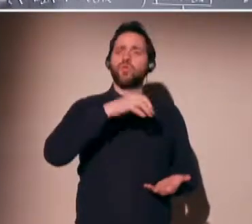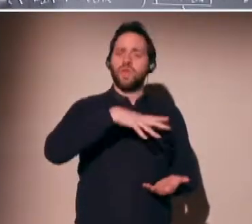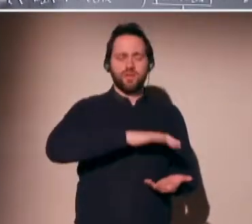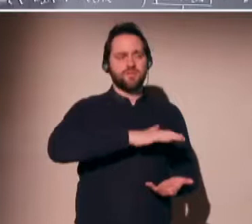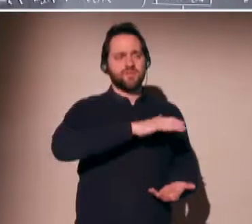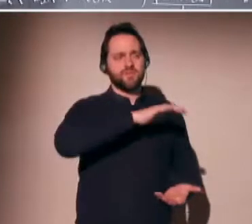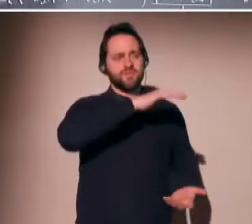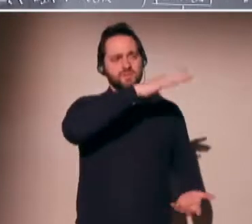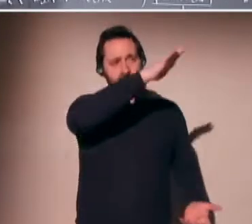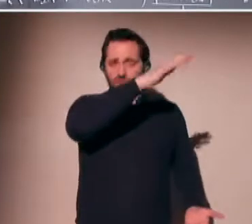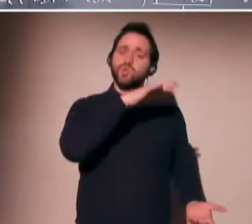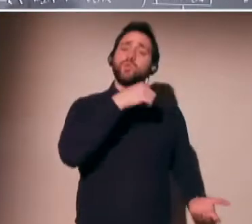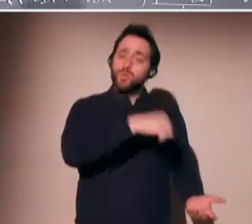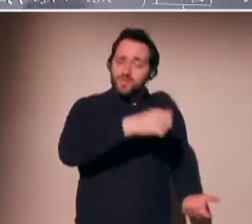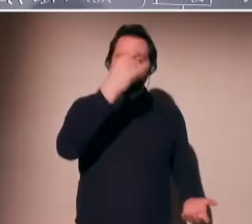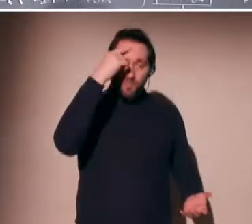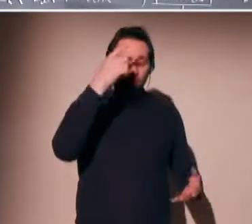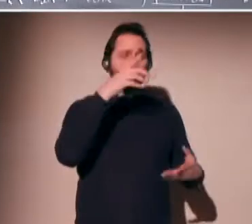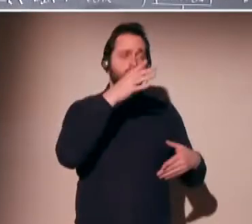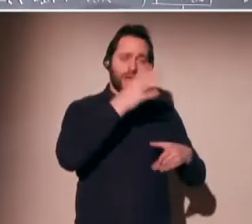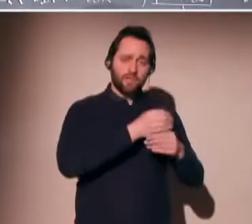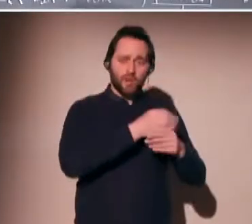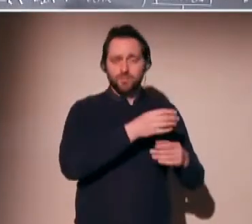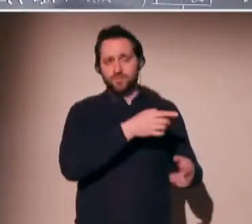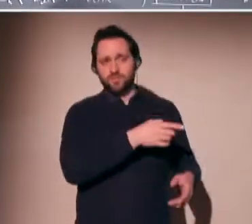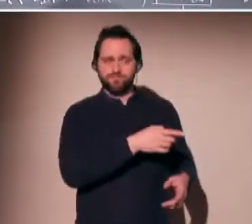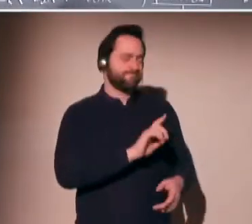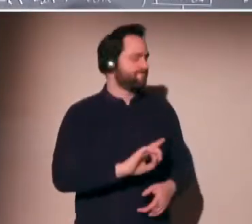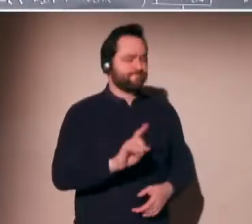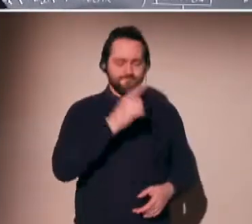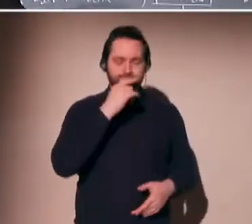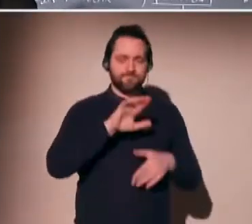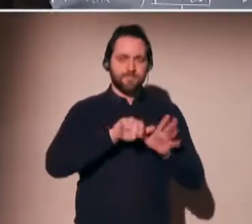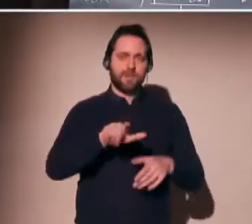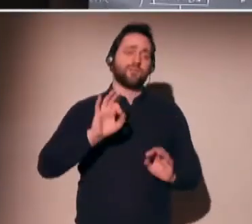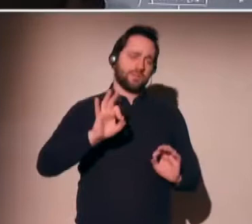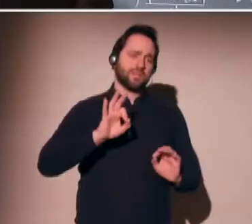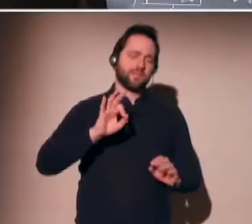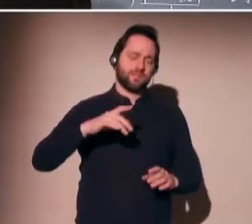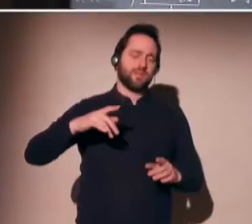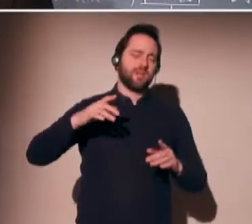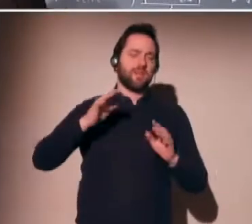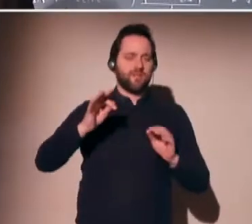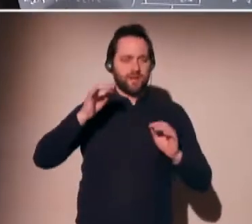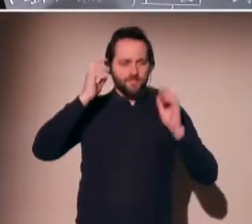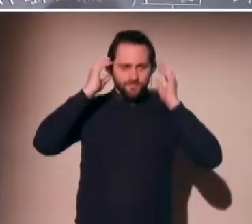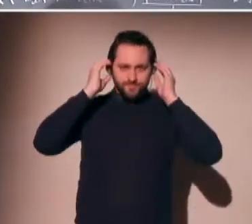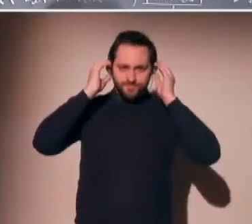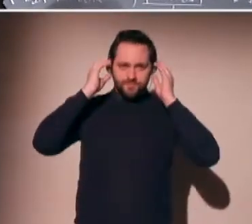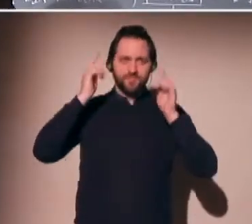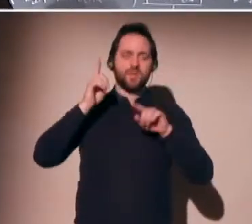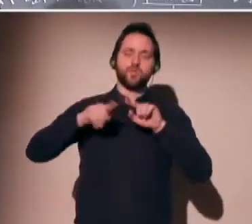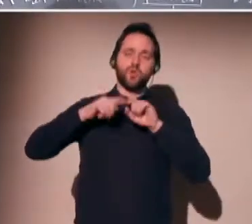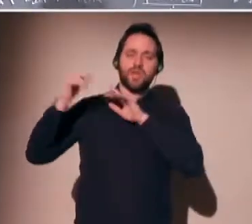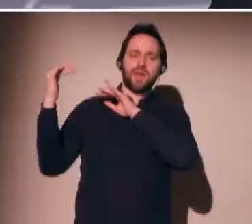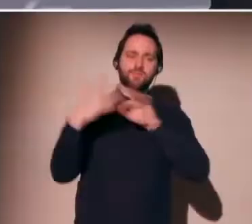supervisée, je pense que ça ne marche pas. Donc, je pense que cette question de biais est très importante, mais d'une façon générale, ce que l'on